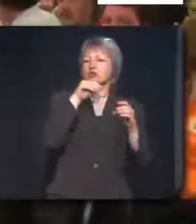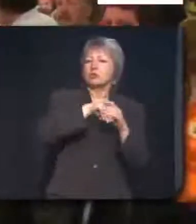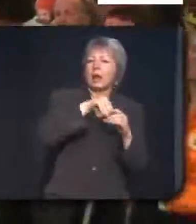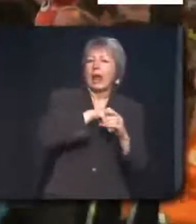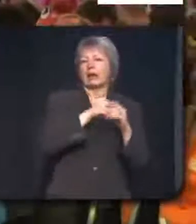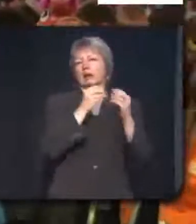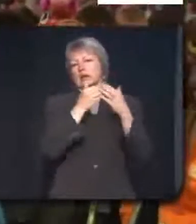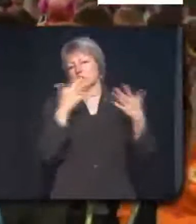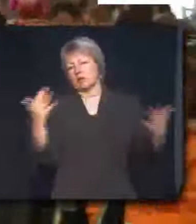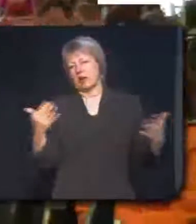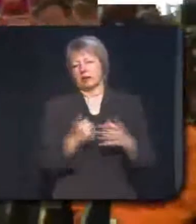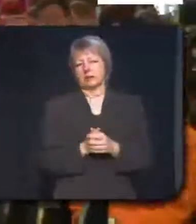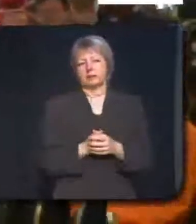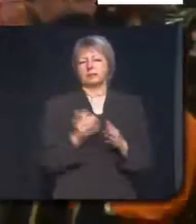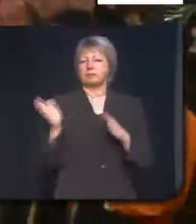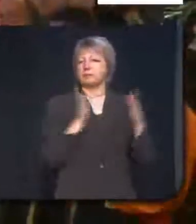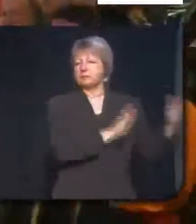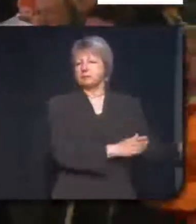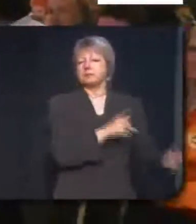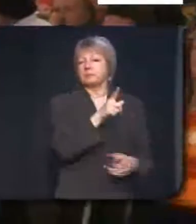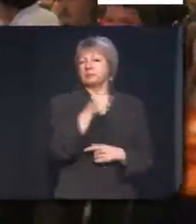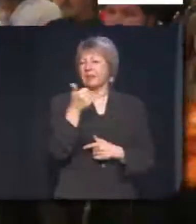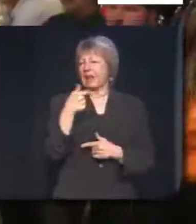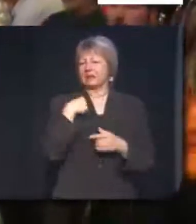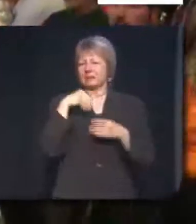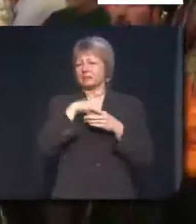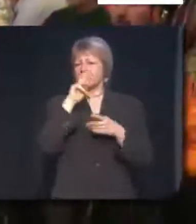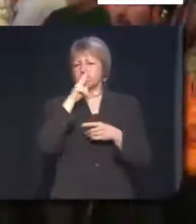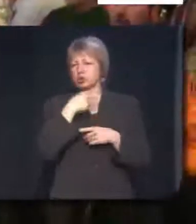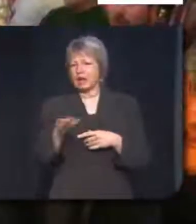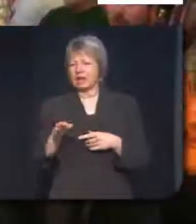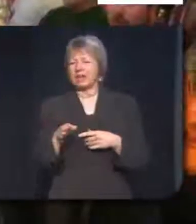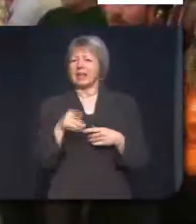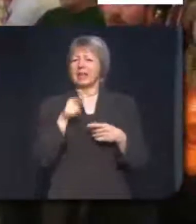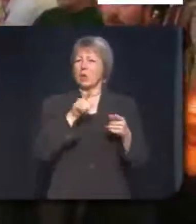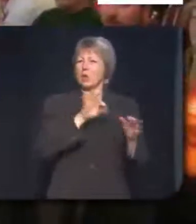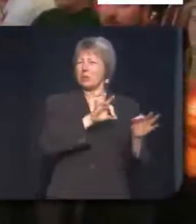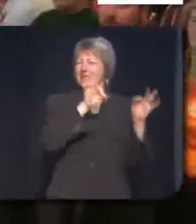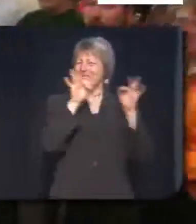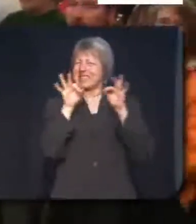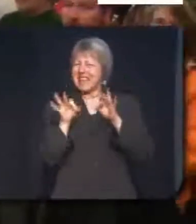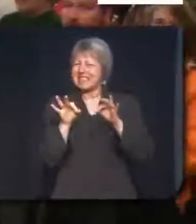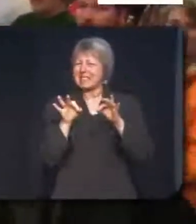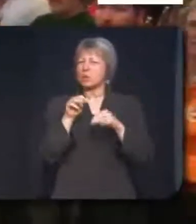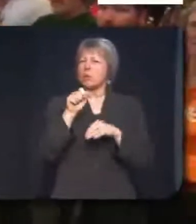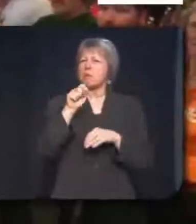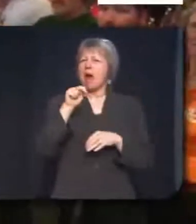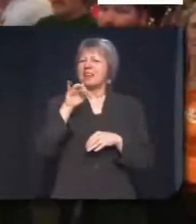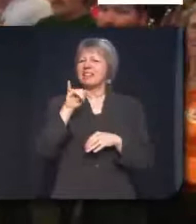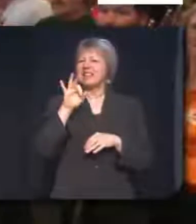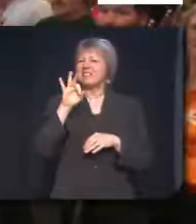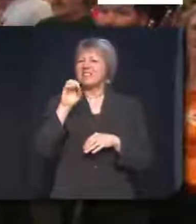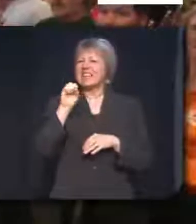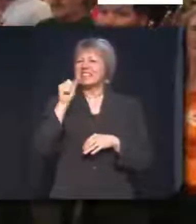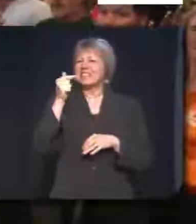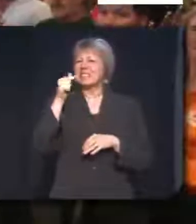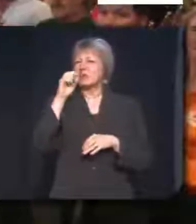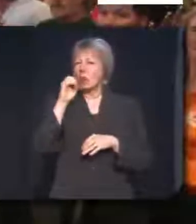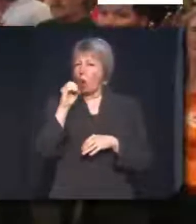ich habe da eine Verständnisfrage wenn die Übersetzung von manifesto eher Programm ist dann braucht es eine zwei Drittel Mehrheit